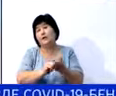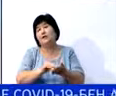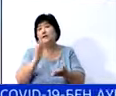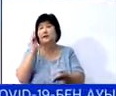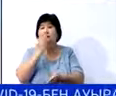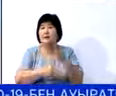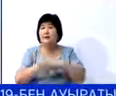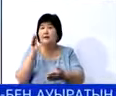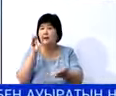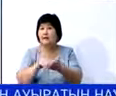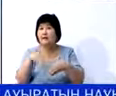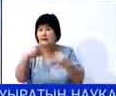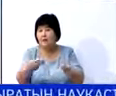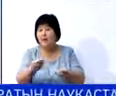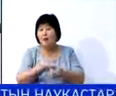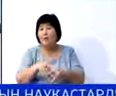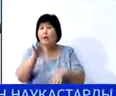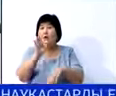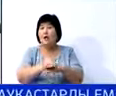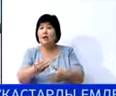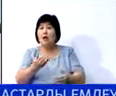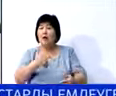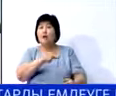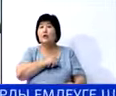бұл жағдайға дейін науқастар